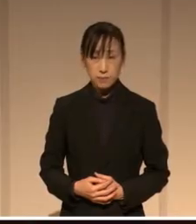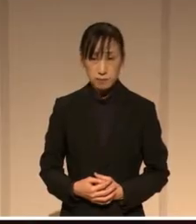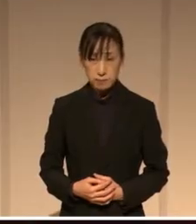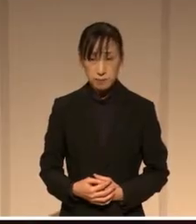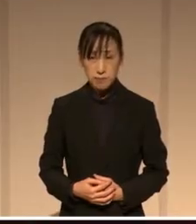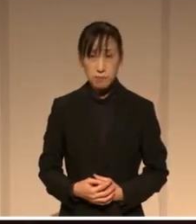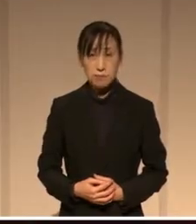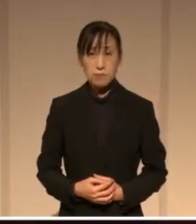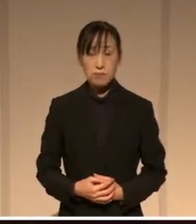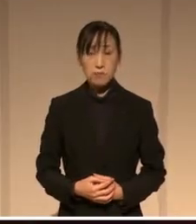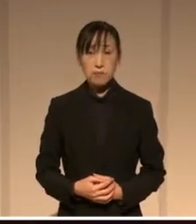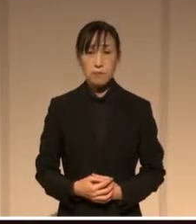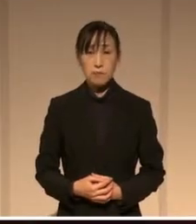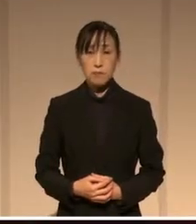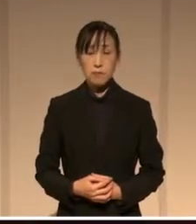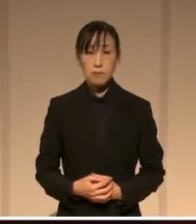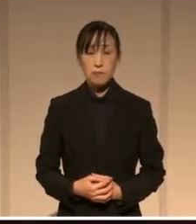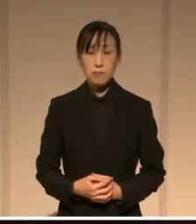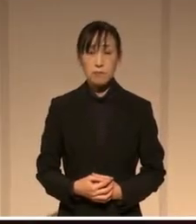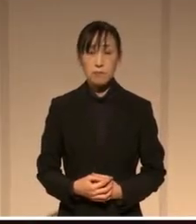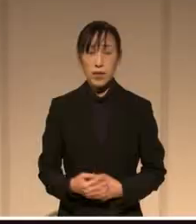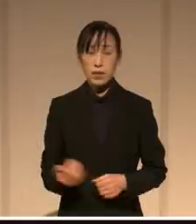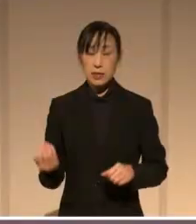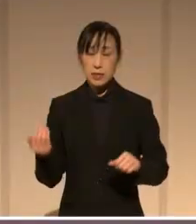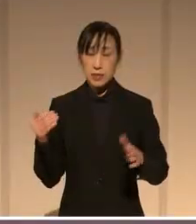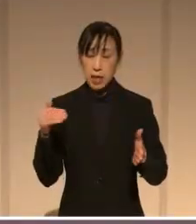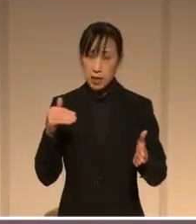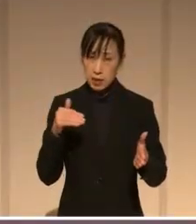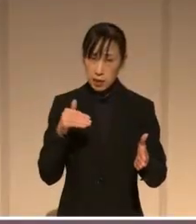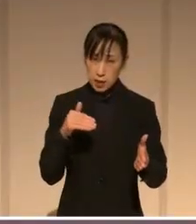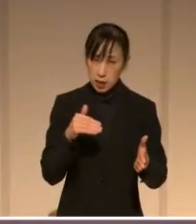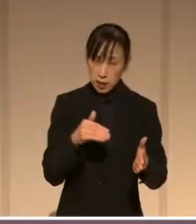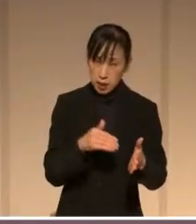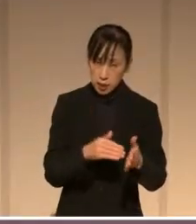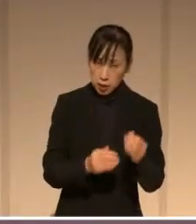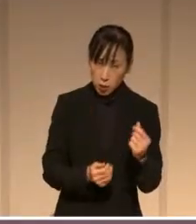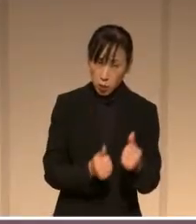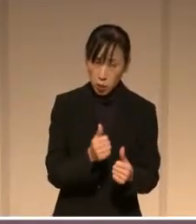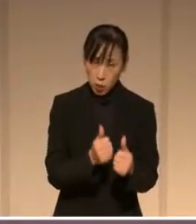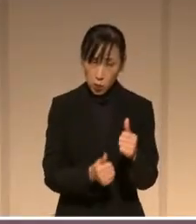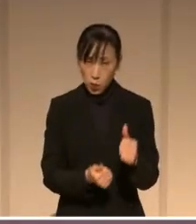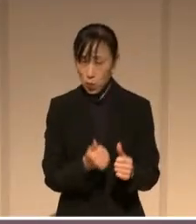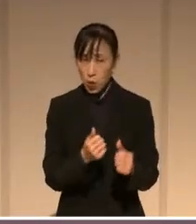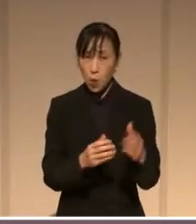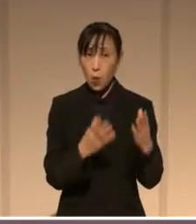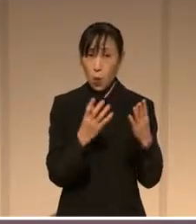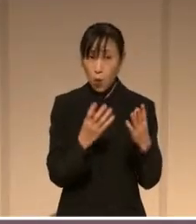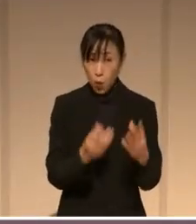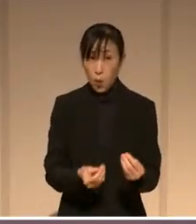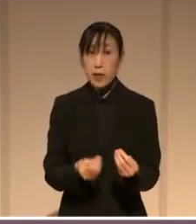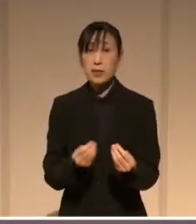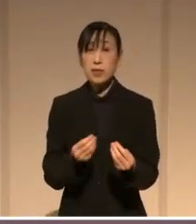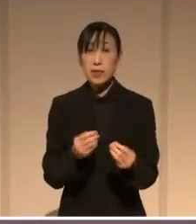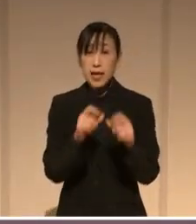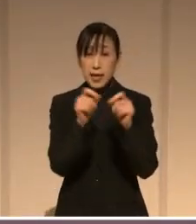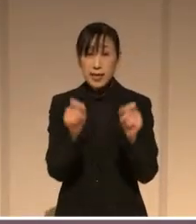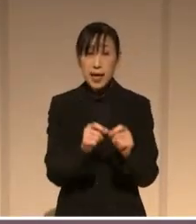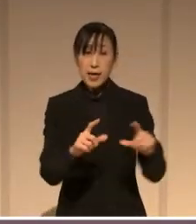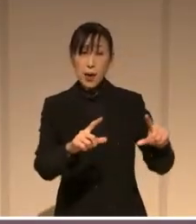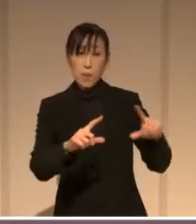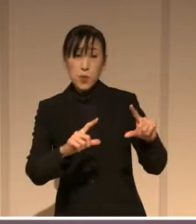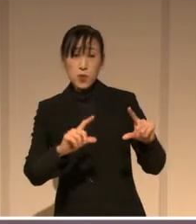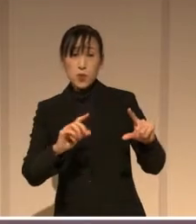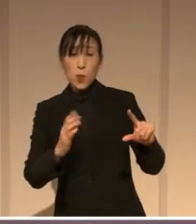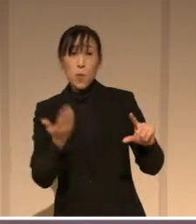ねあの最終オーディションが終わって結果が出る直前で1年延期が決まったので結果が1年